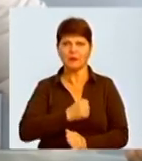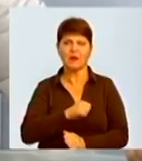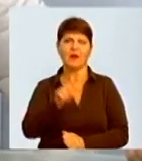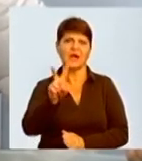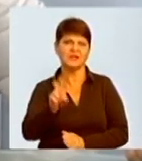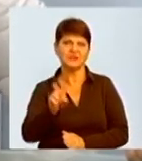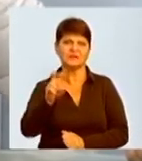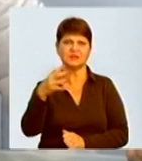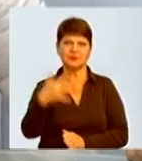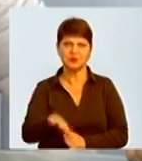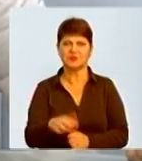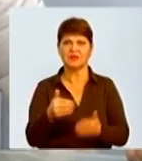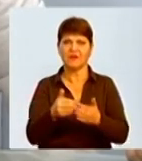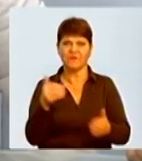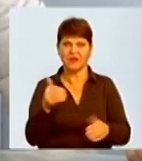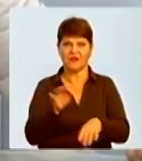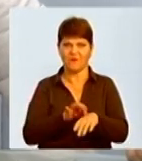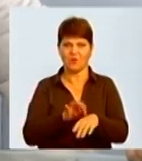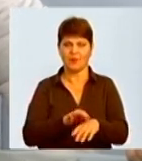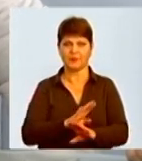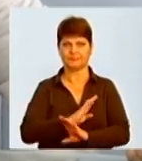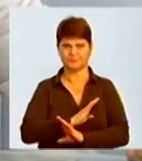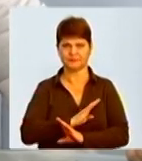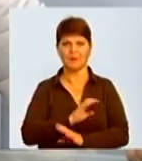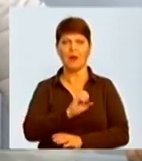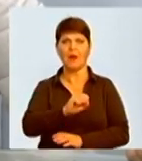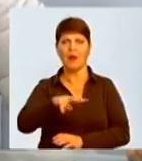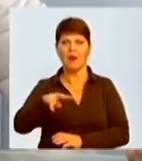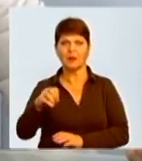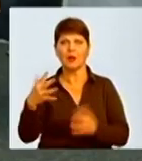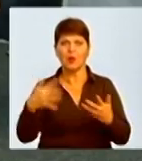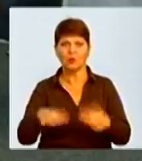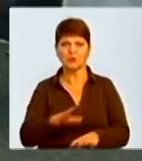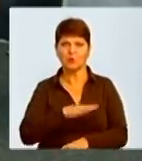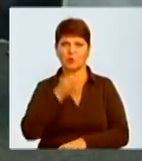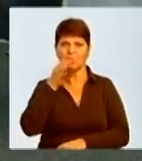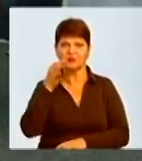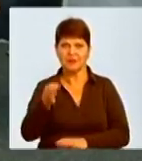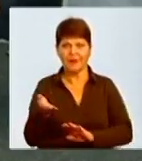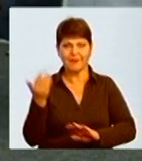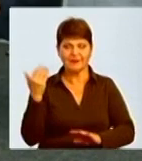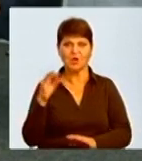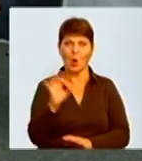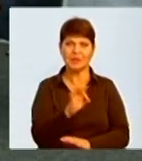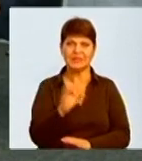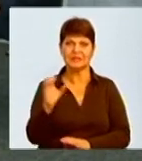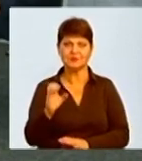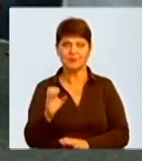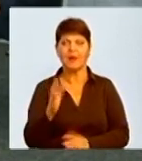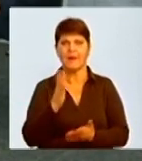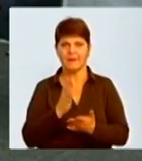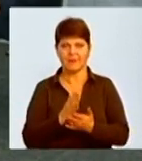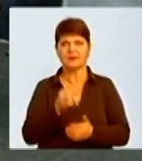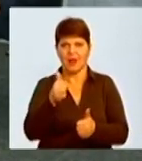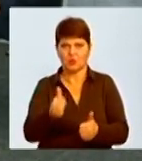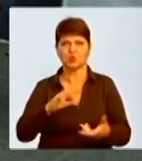хворих від цієї хвороби гинуть. Але, як вже було сказано вище Олександром Степановичем, ми маємо досить непогані результати